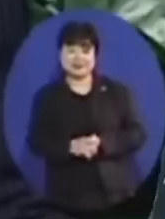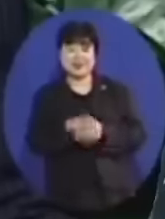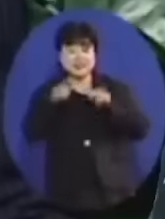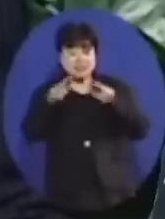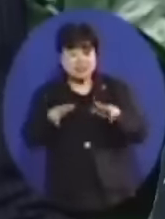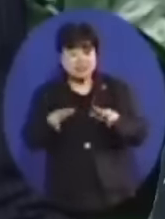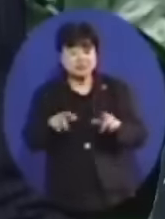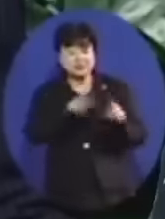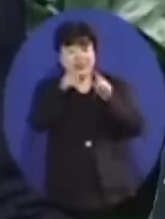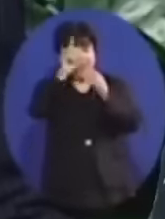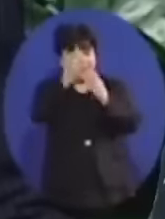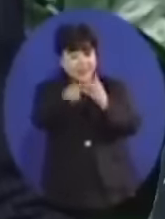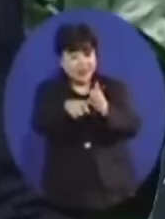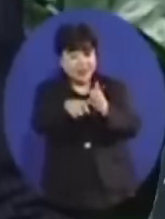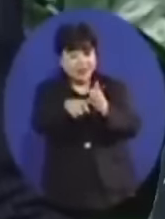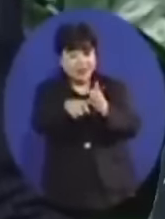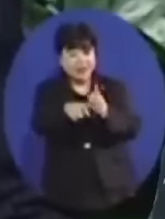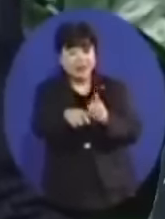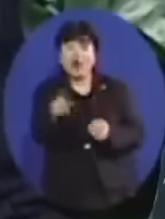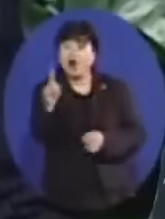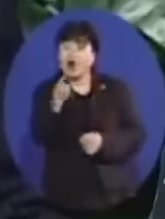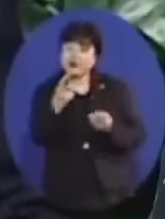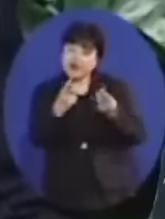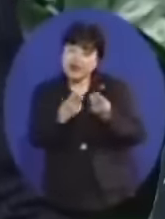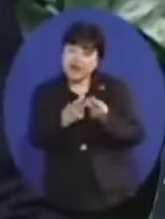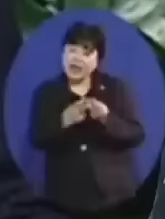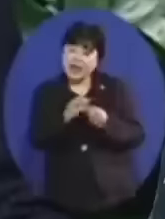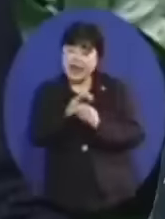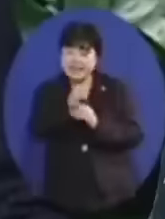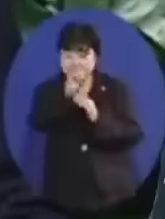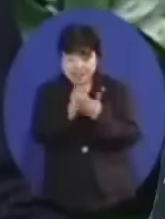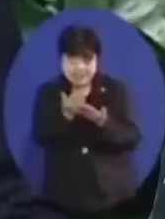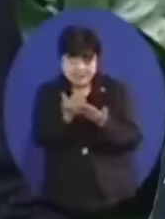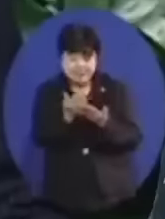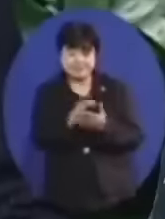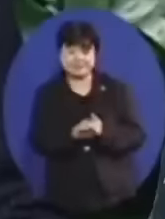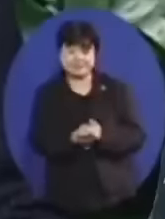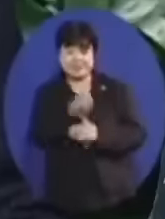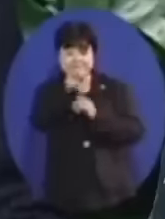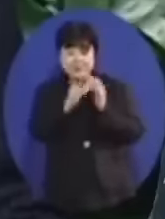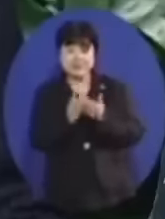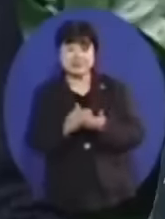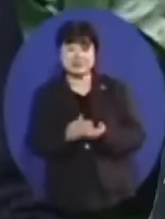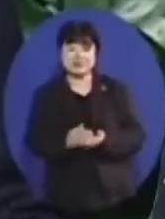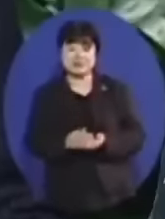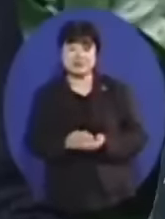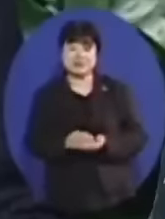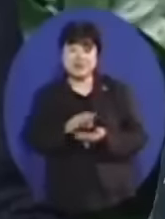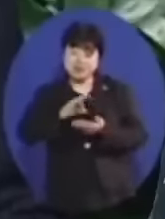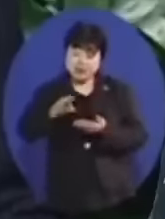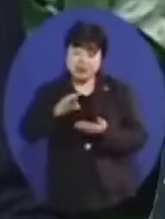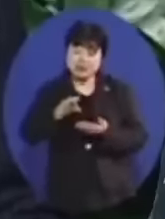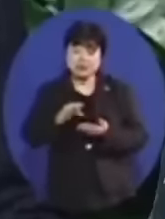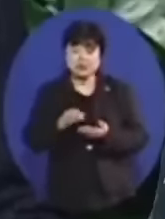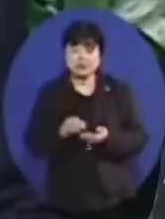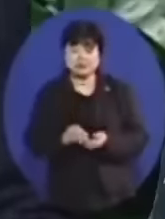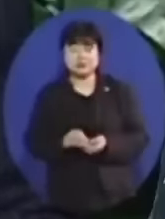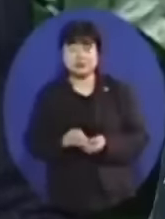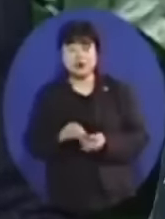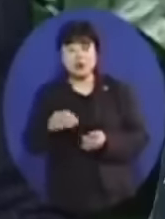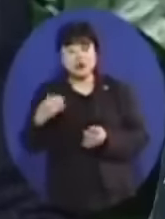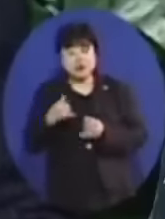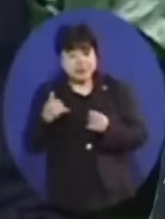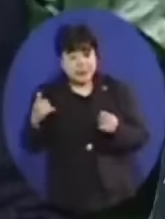현실을 살아가면서 어떻게 성경을 이용할 것인지 모르는 사람들에게